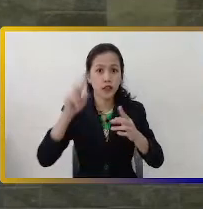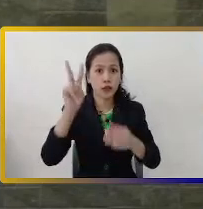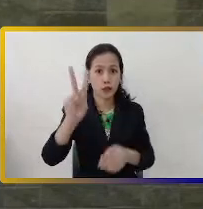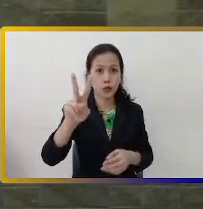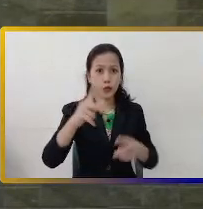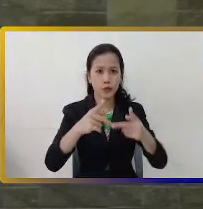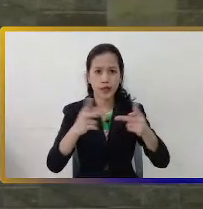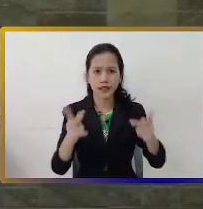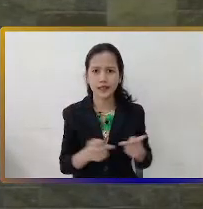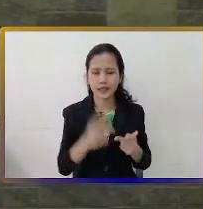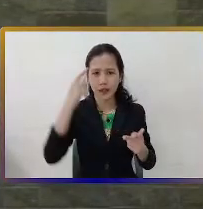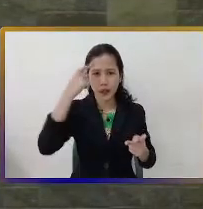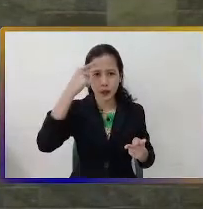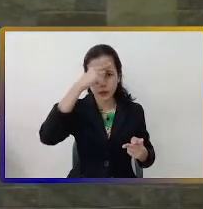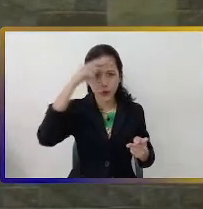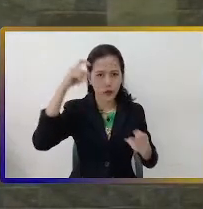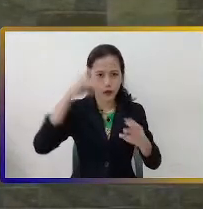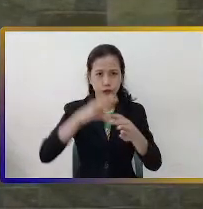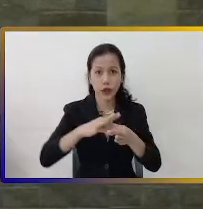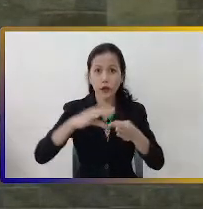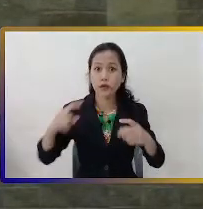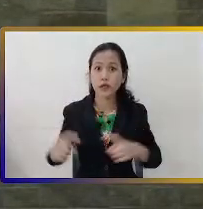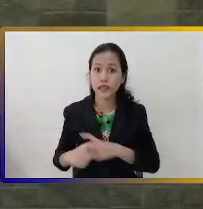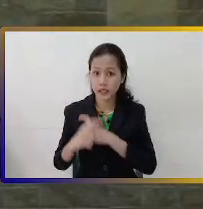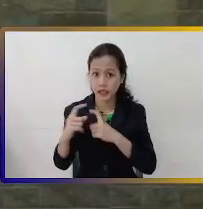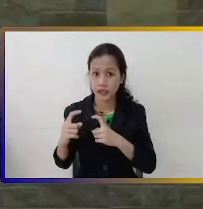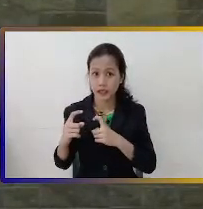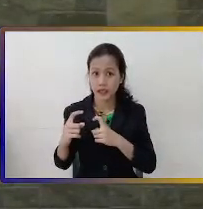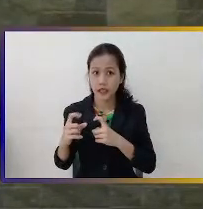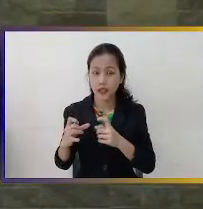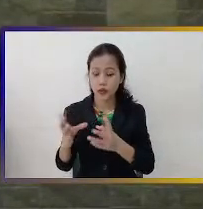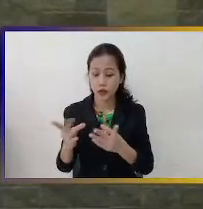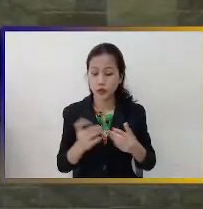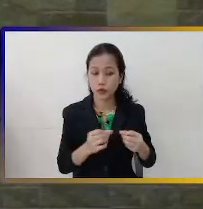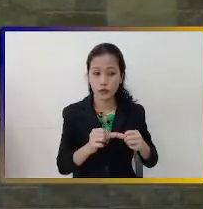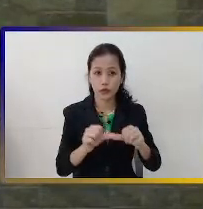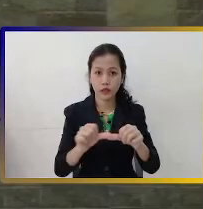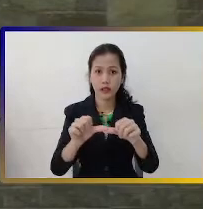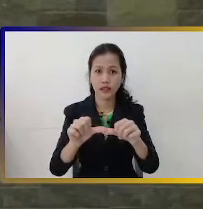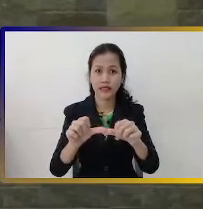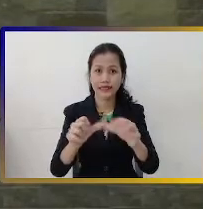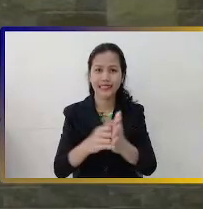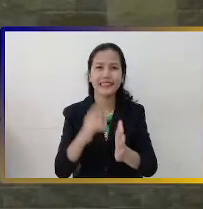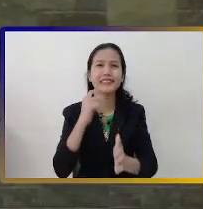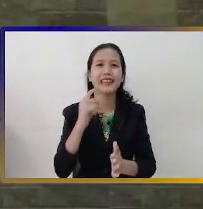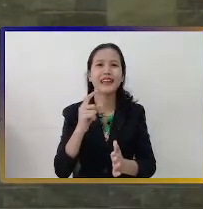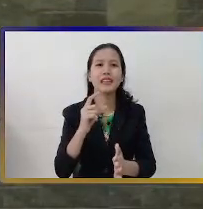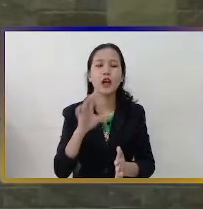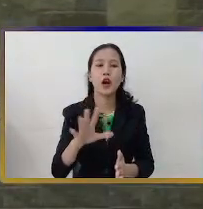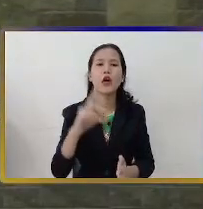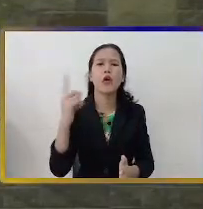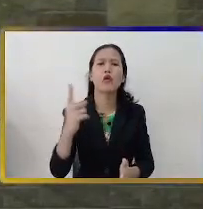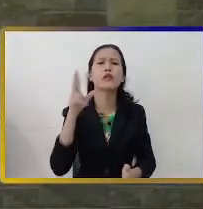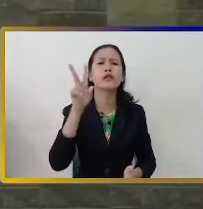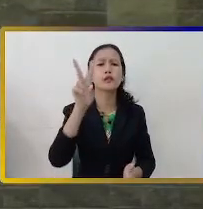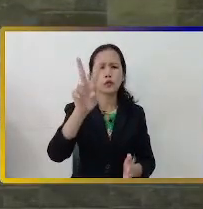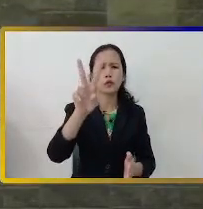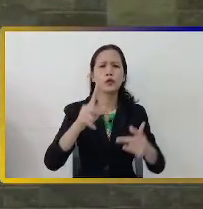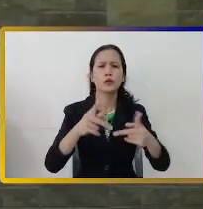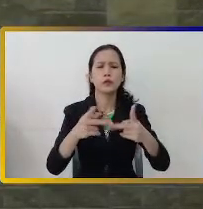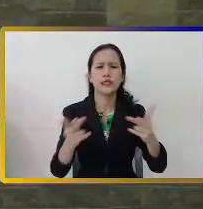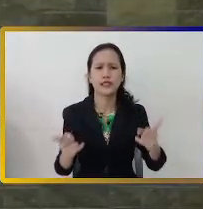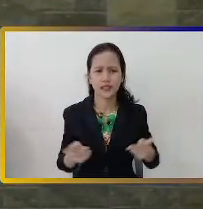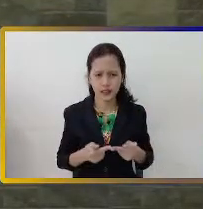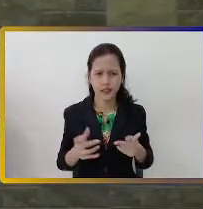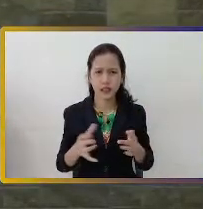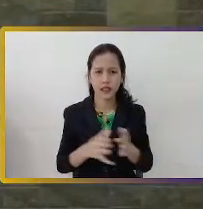ginagawa ay ipinroclaim po ni Prophet Micah. Kaya nga the subject is the two capitals, Samaria and Jerusalem. Na dyan